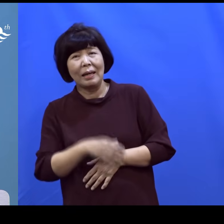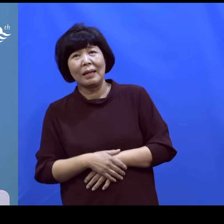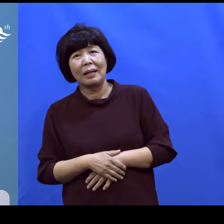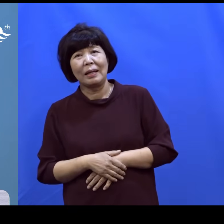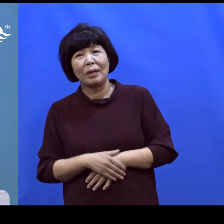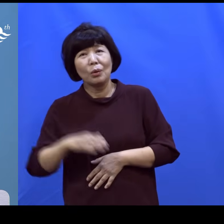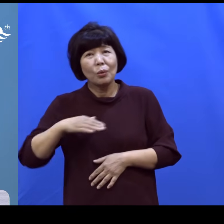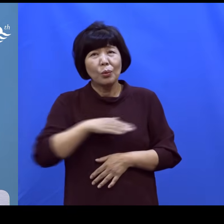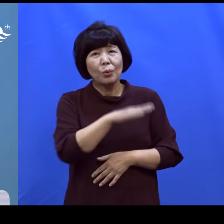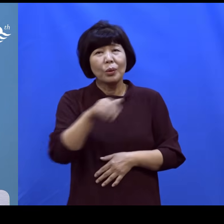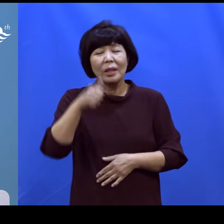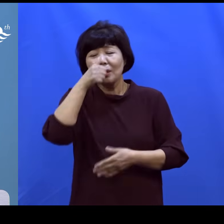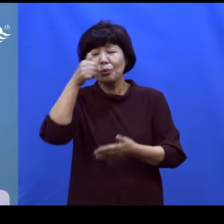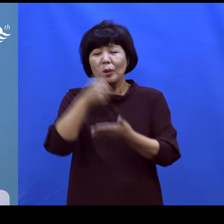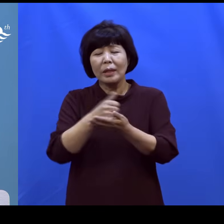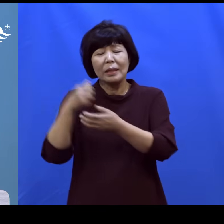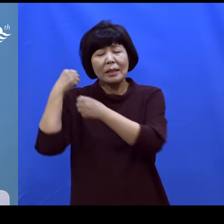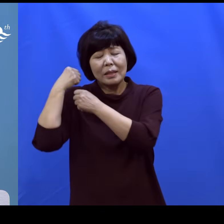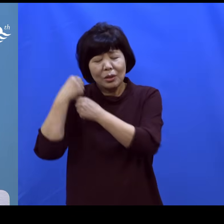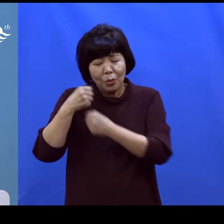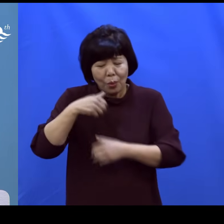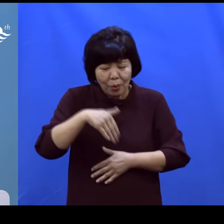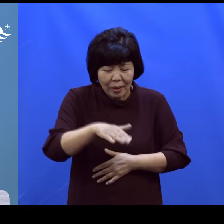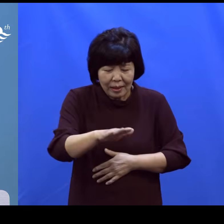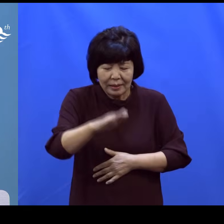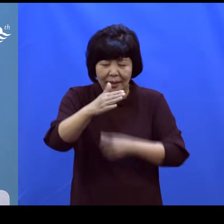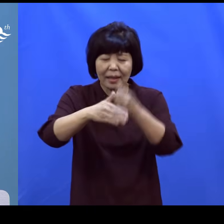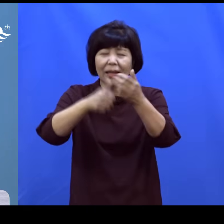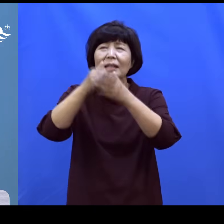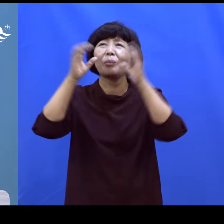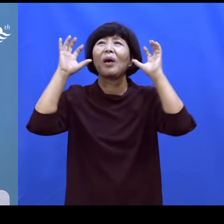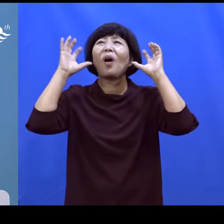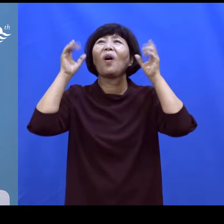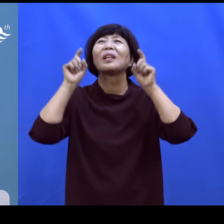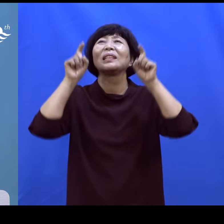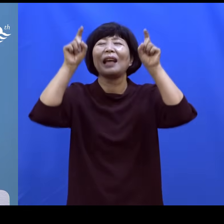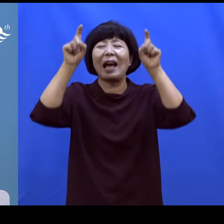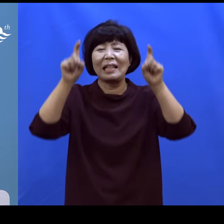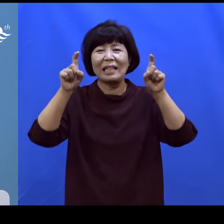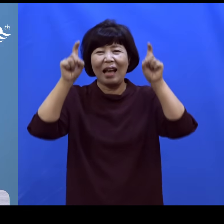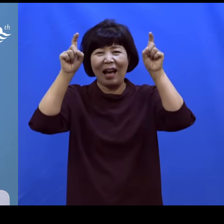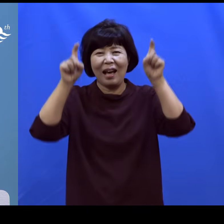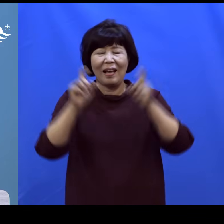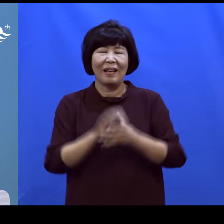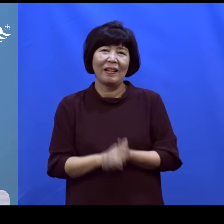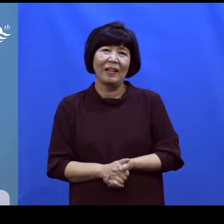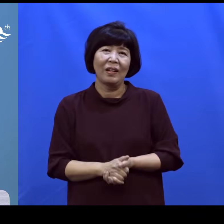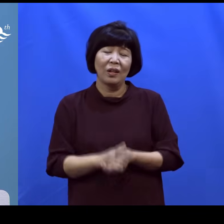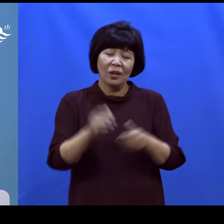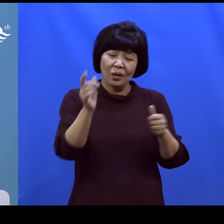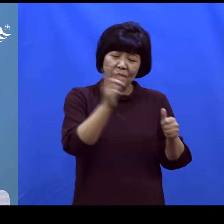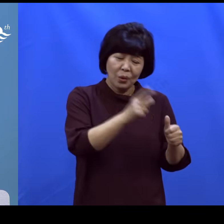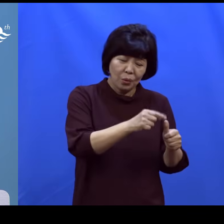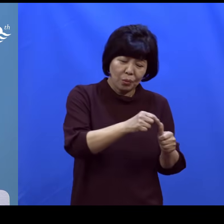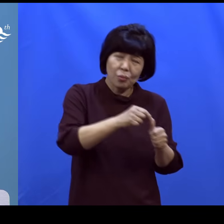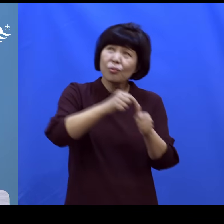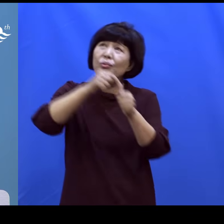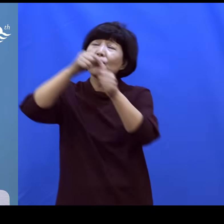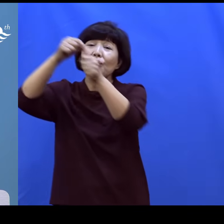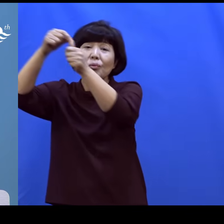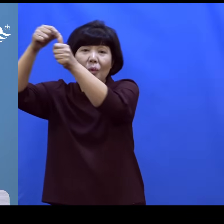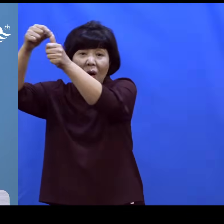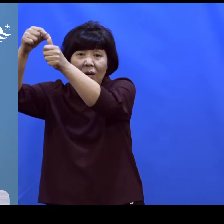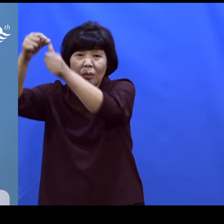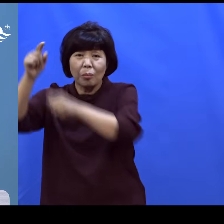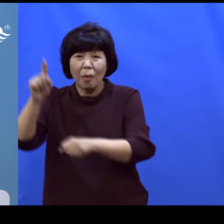절에 그렇게 놓았잖아요. 그러니까 여러분, 구원은 하나님의 편에서 보면